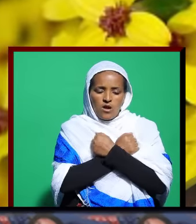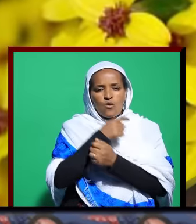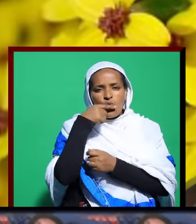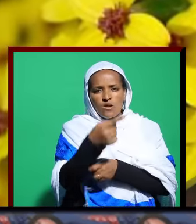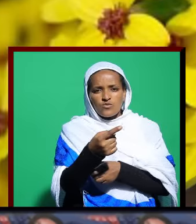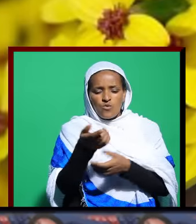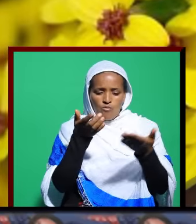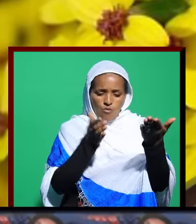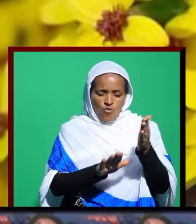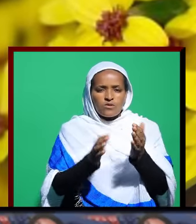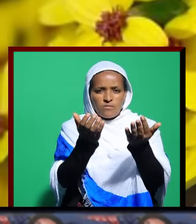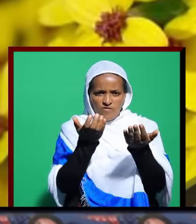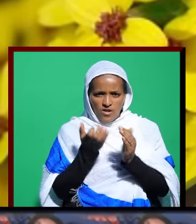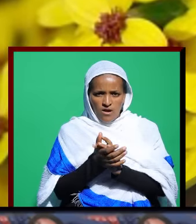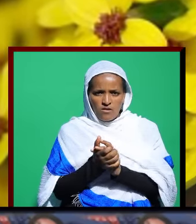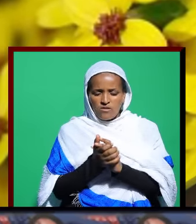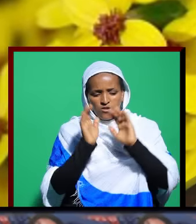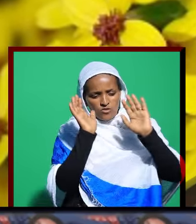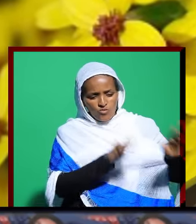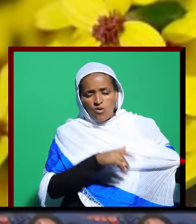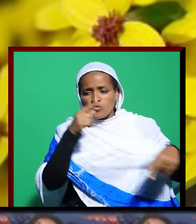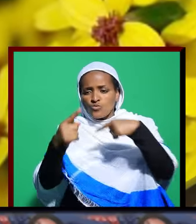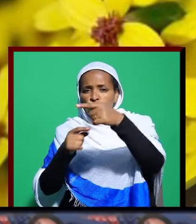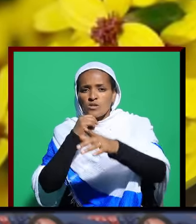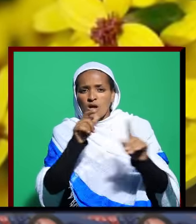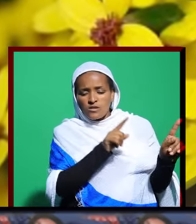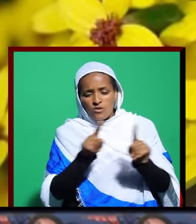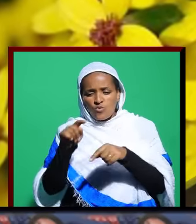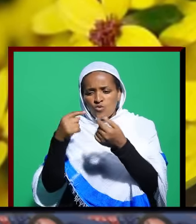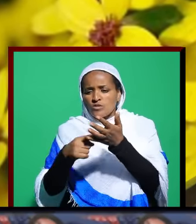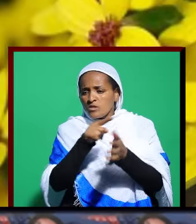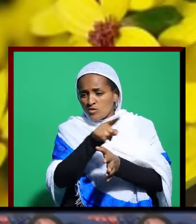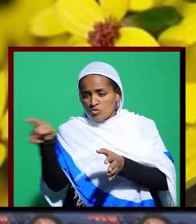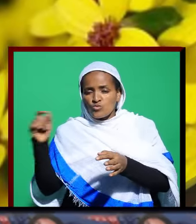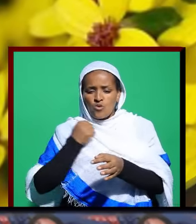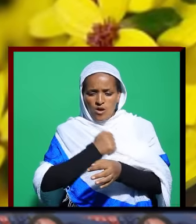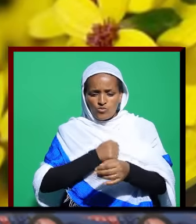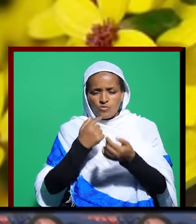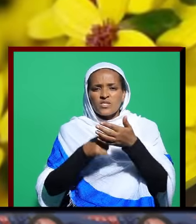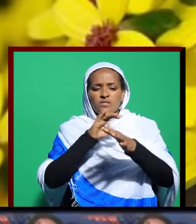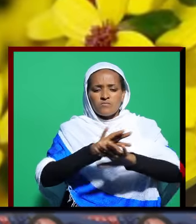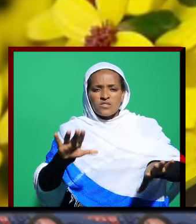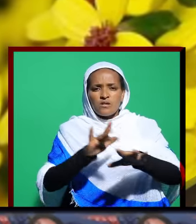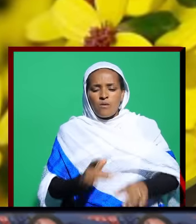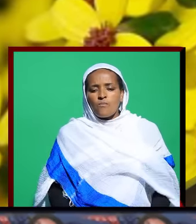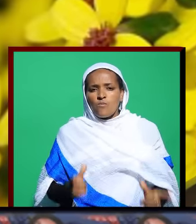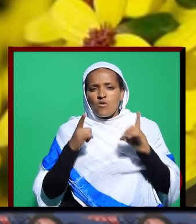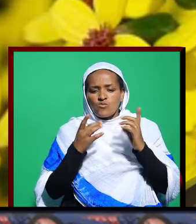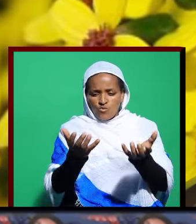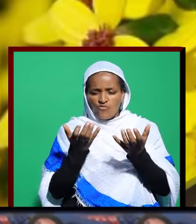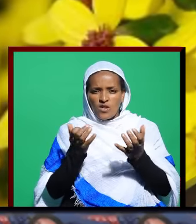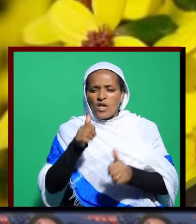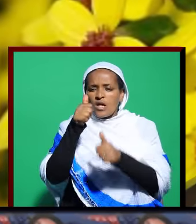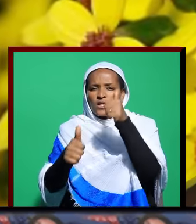እወዳለሁ አላቸው። ይኸው መሞትም ይፈልጋል፣ ትቷቸው እንዳይሄድ ደግሞ ስለ እነሱ አዝኖ በዚህ ምድር መኖር ይፈልጋል።